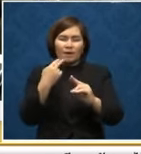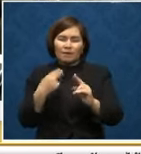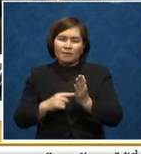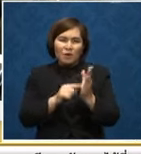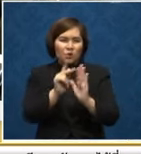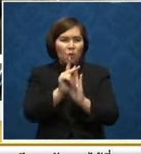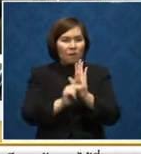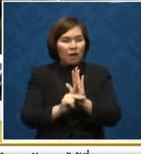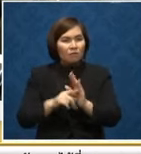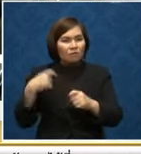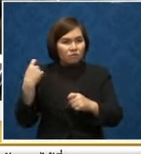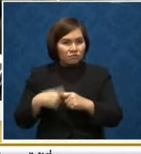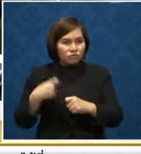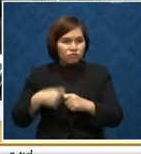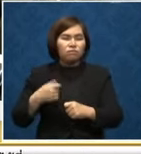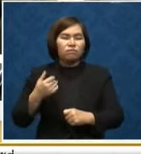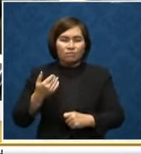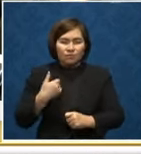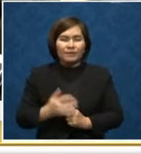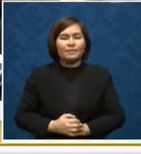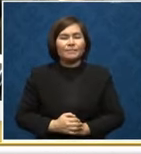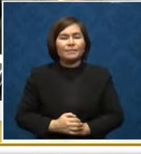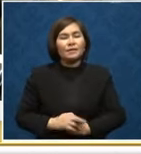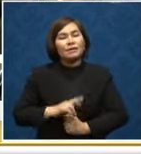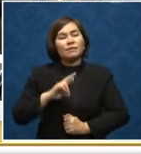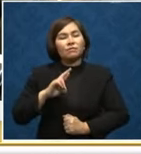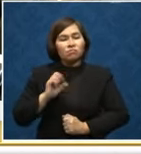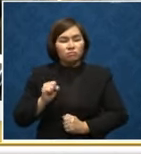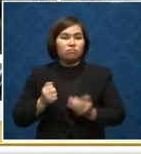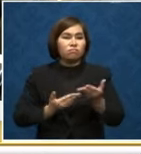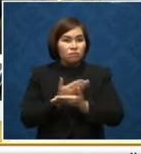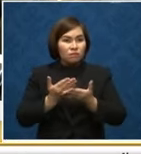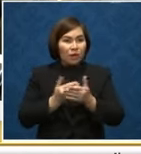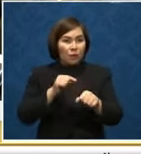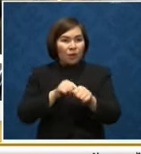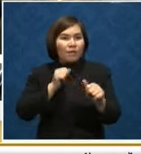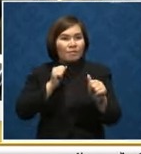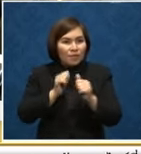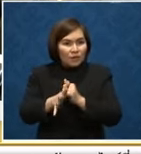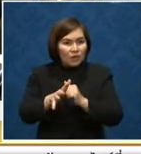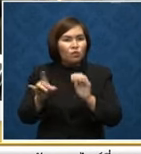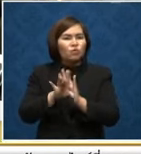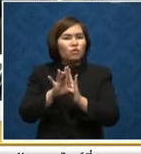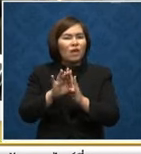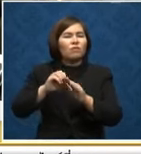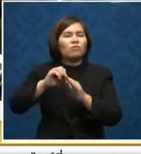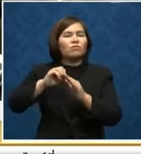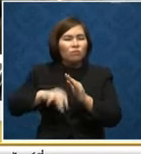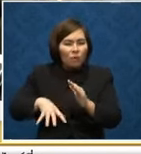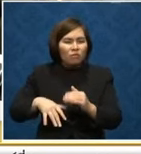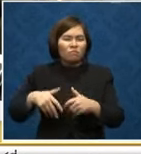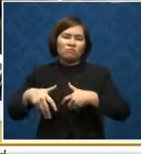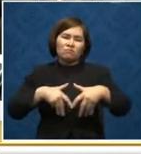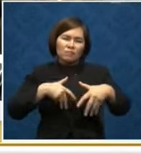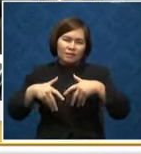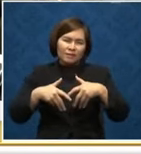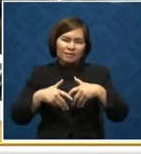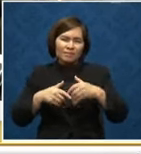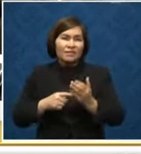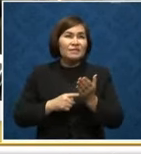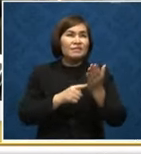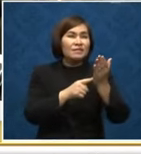ครับท่านประธานฉะนั้นปรากฏว่าพอสภาไม่สามารถพิจารณาได้ทันเป็นอันตกไปสิ่งที่ภาคประชาชนรวมเข้าม